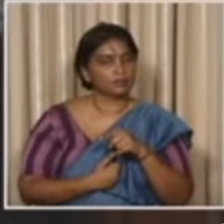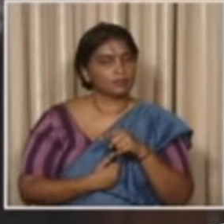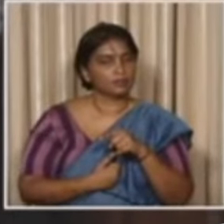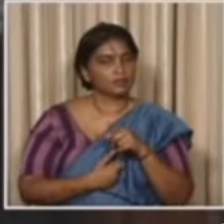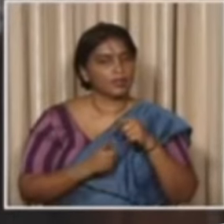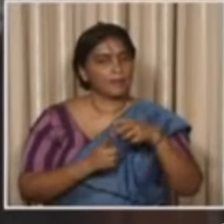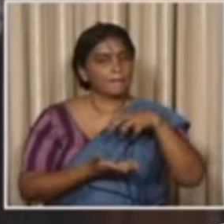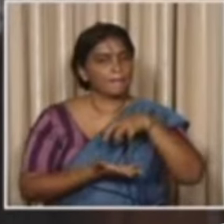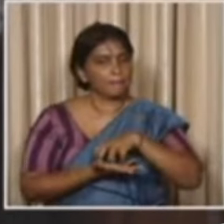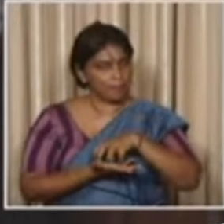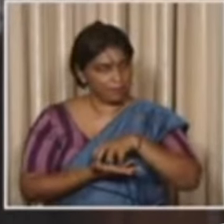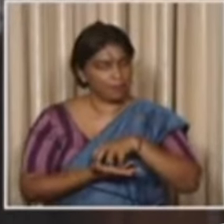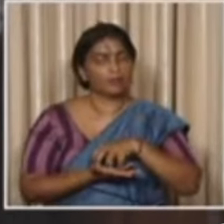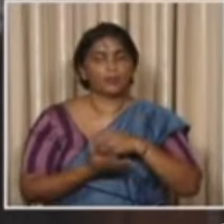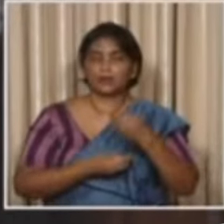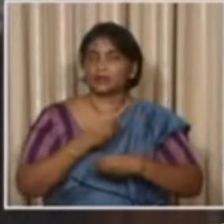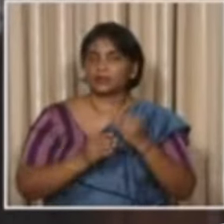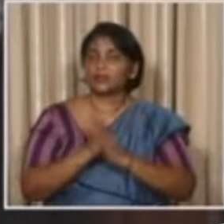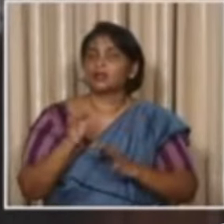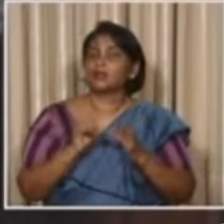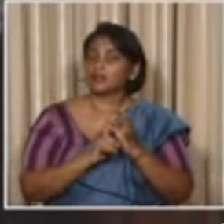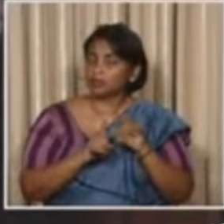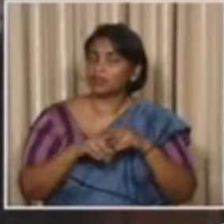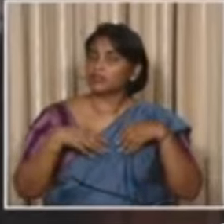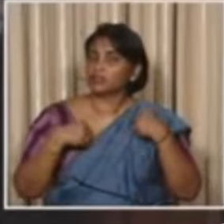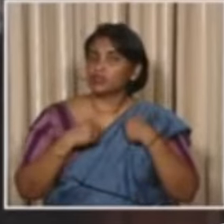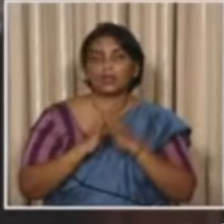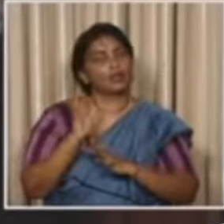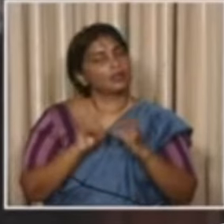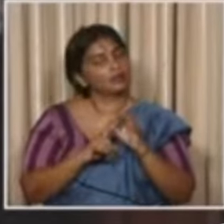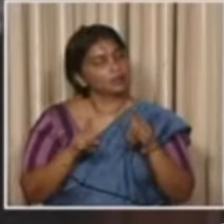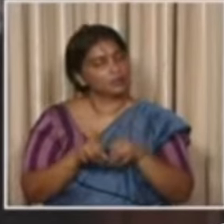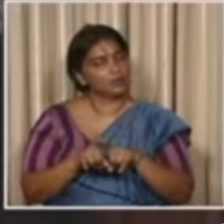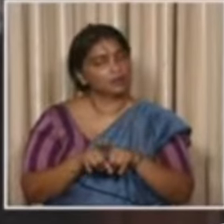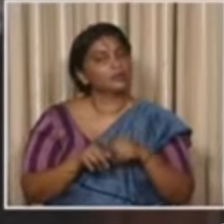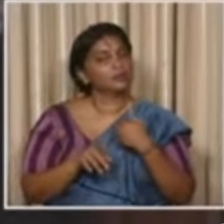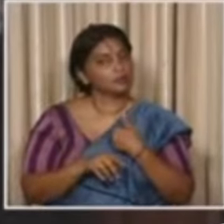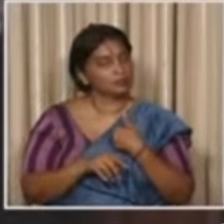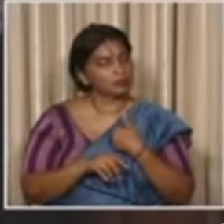පළාත් සභාවේ කර්මාන්ත අමාත්‍යවරයා ලෙස සෞඛ්‍ය අමාත්‍යවරයා ලෙස මම